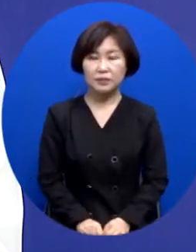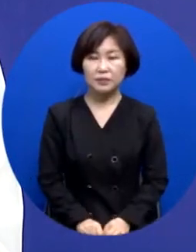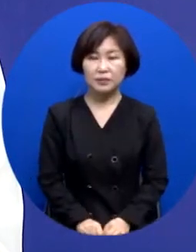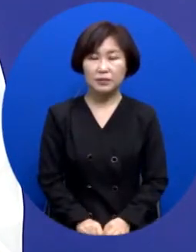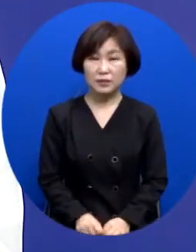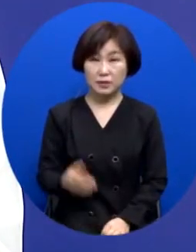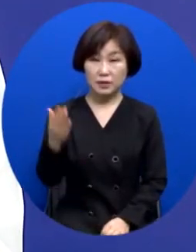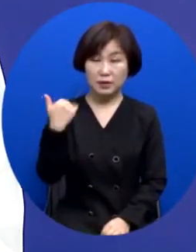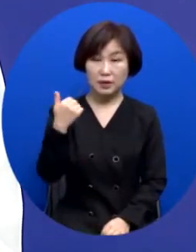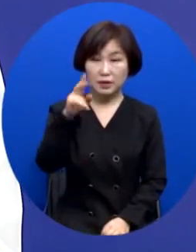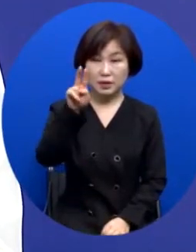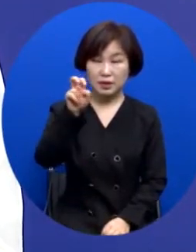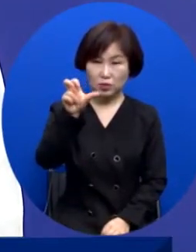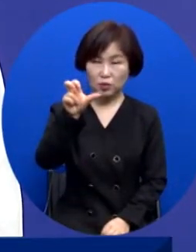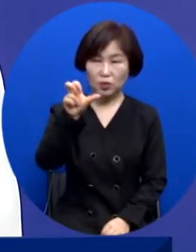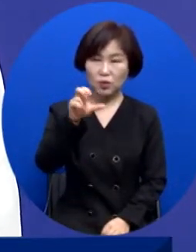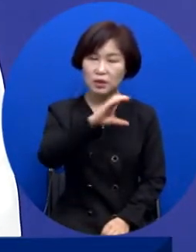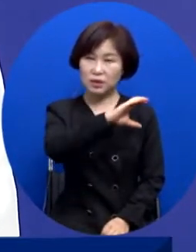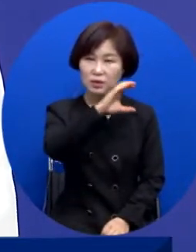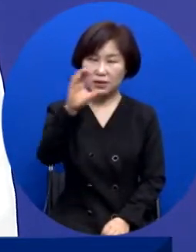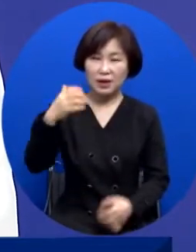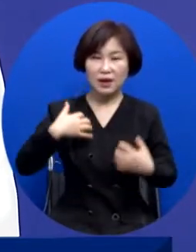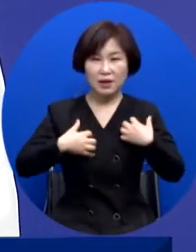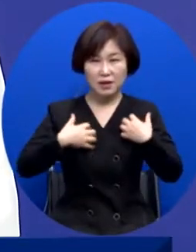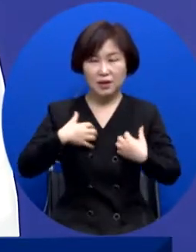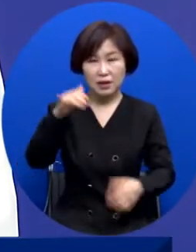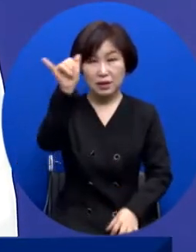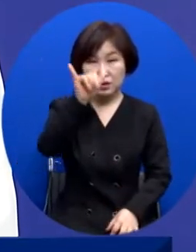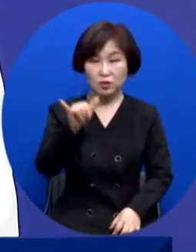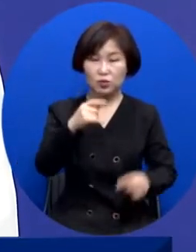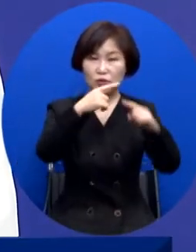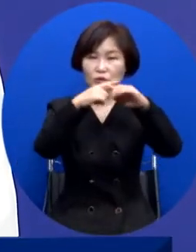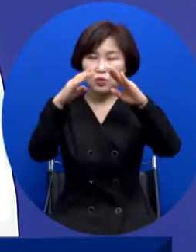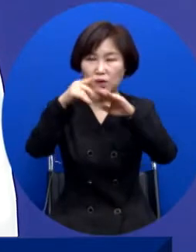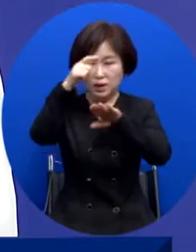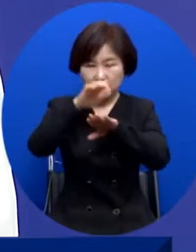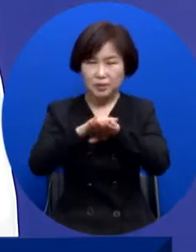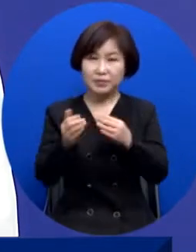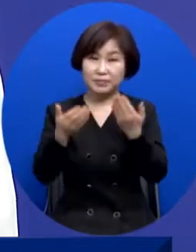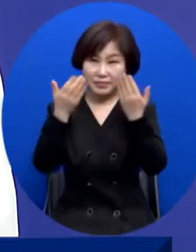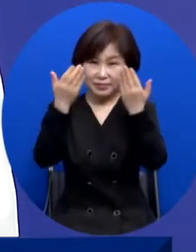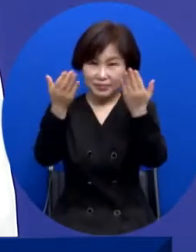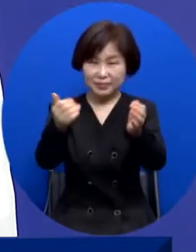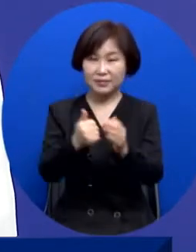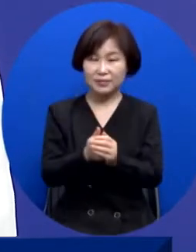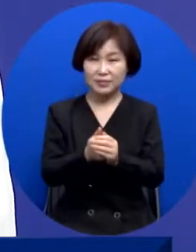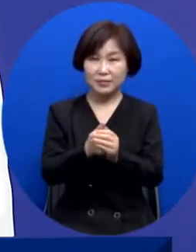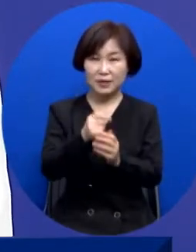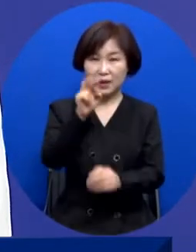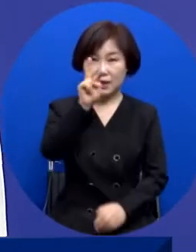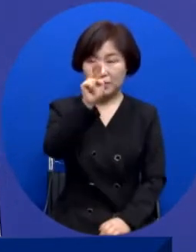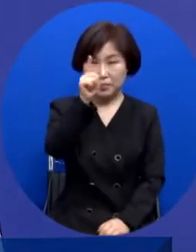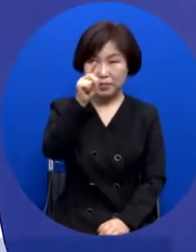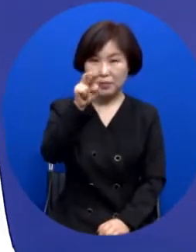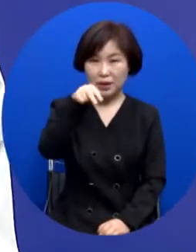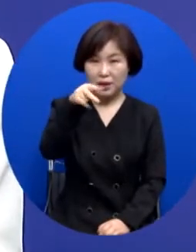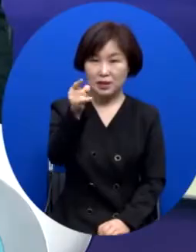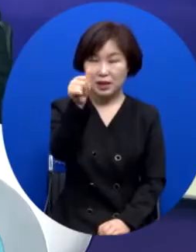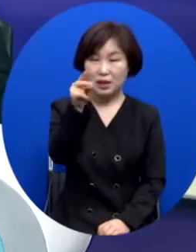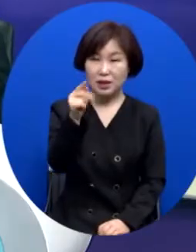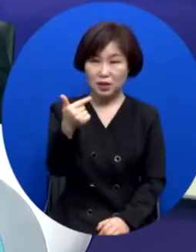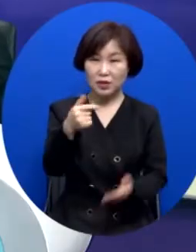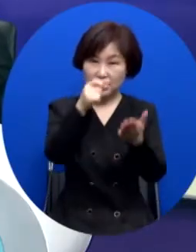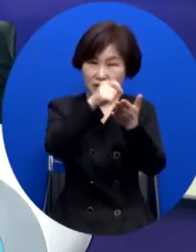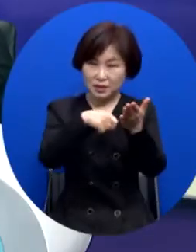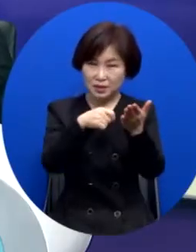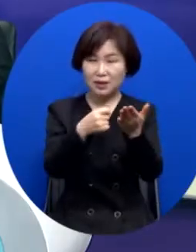지난 25일에 성탄의 기쁨을 맞으며 전국 교회들이 예배를 드렸습니다. 박세영 기자와 함께 자세한 이야기 나눠보겠습니다. 안녕하십니까? 네,